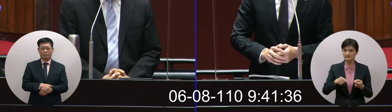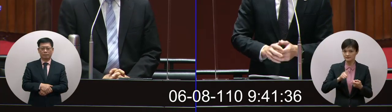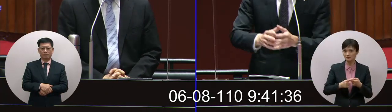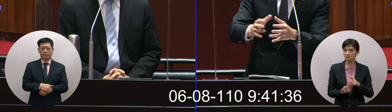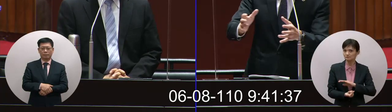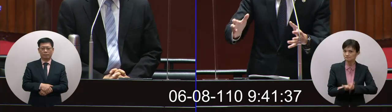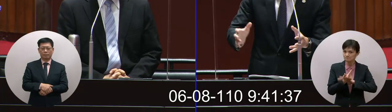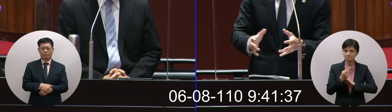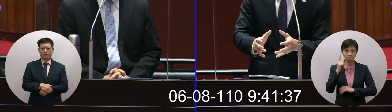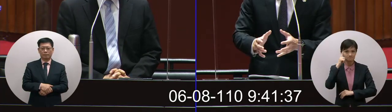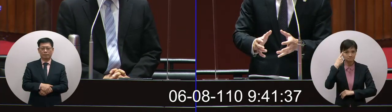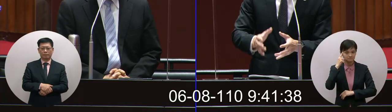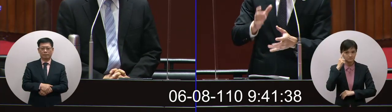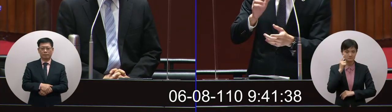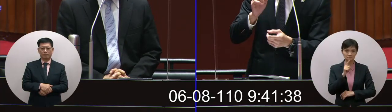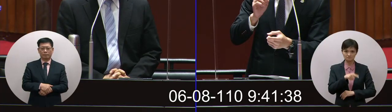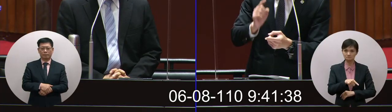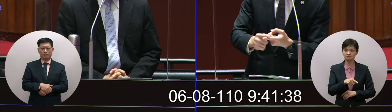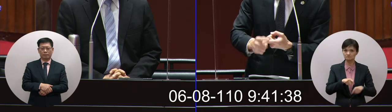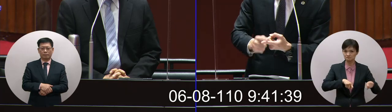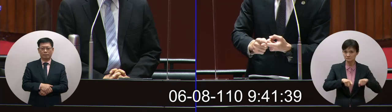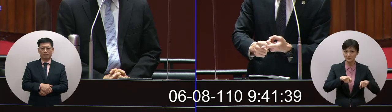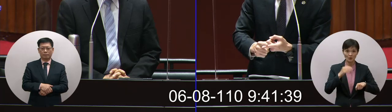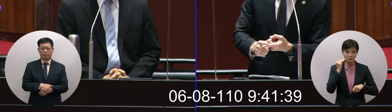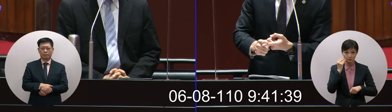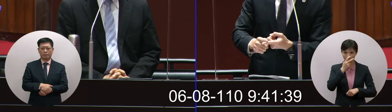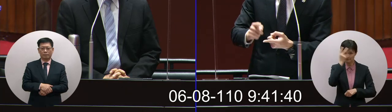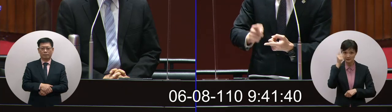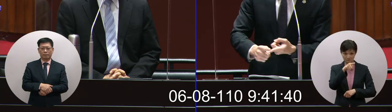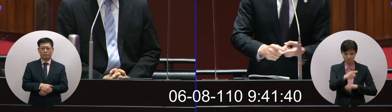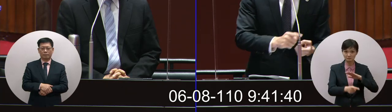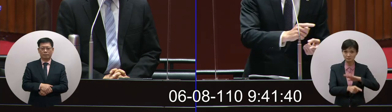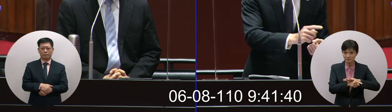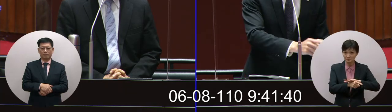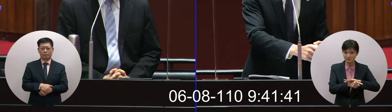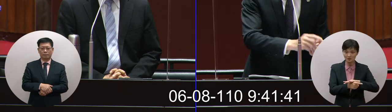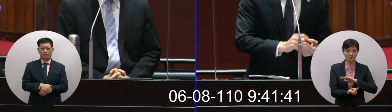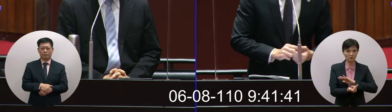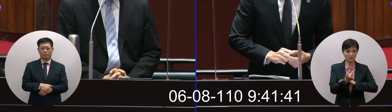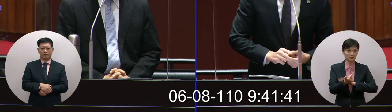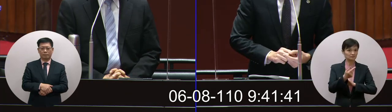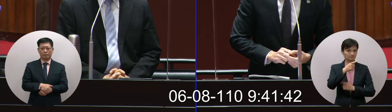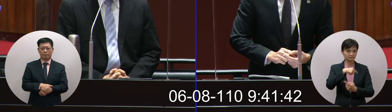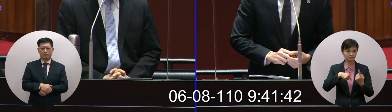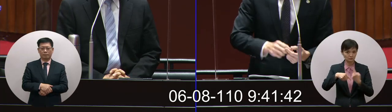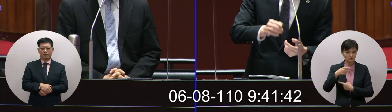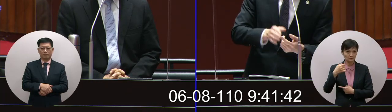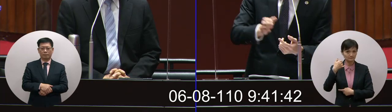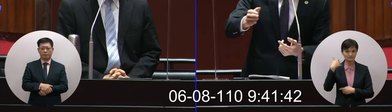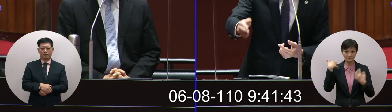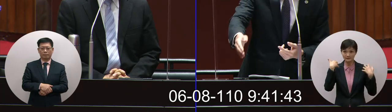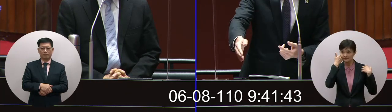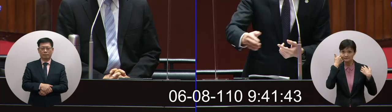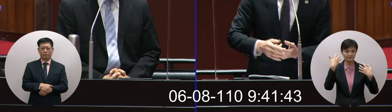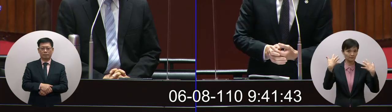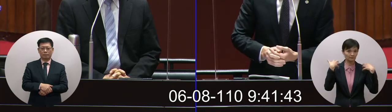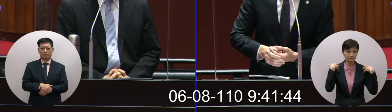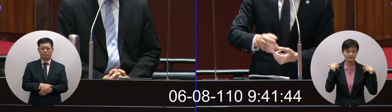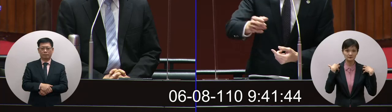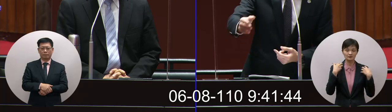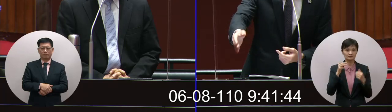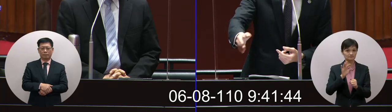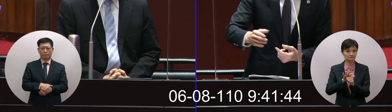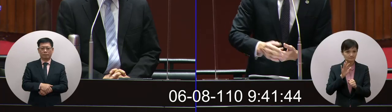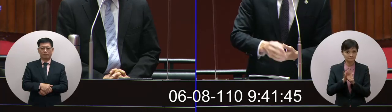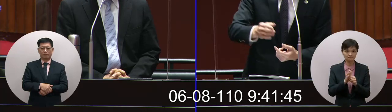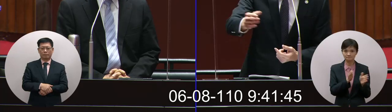爱有一个小组啦吼，就是若有违法的问题，咱就爱较紧转吼咱的相关的机关来介入处理遮